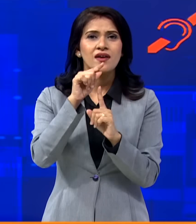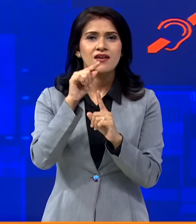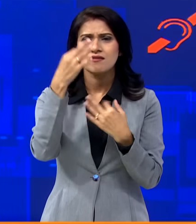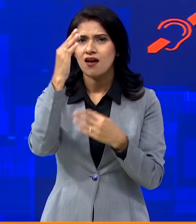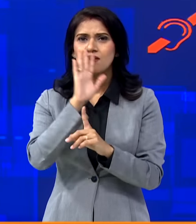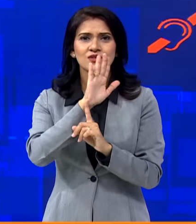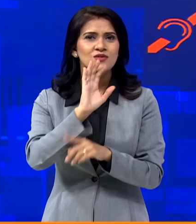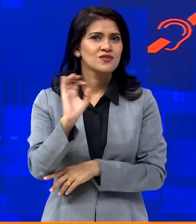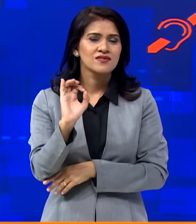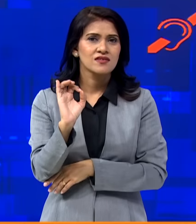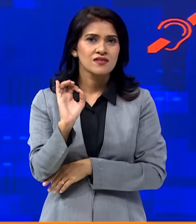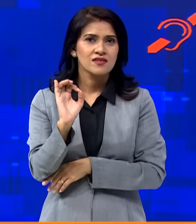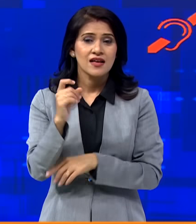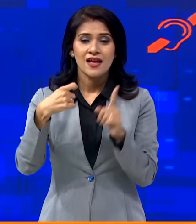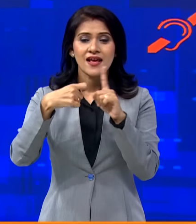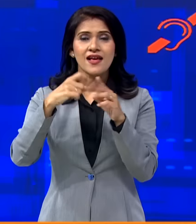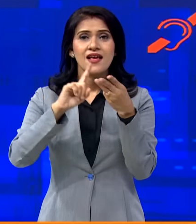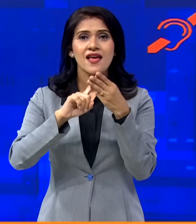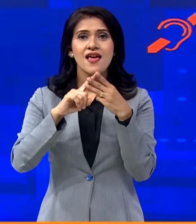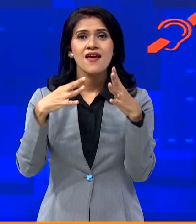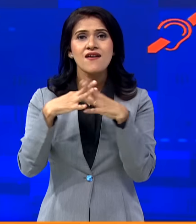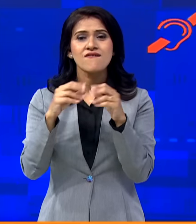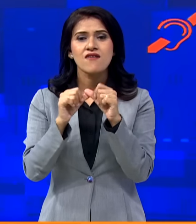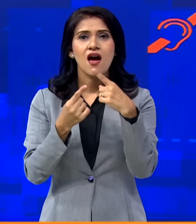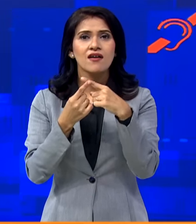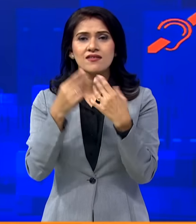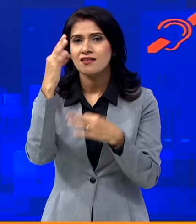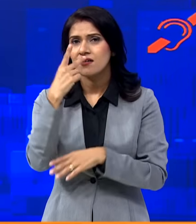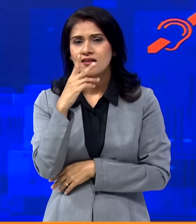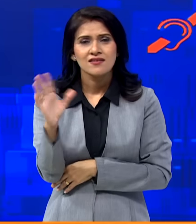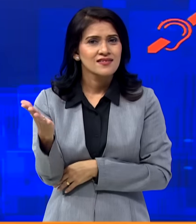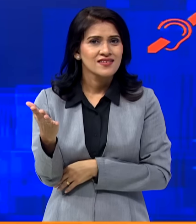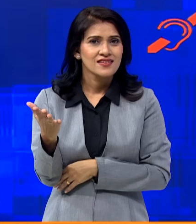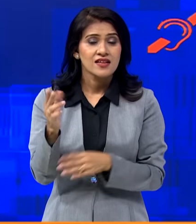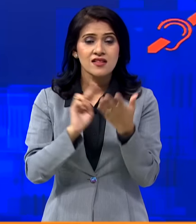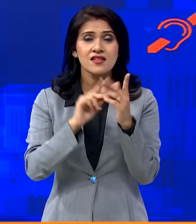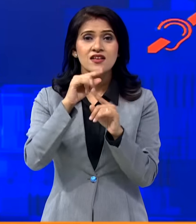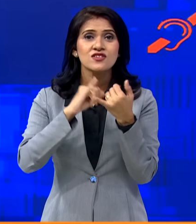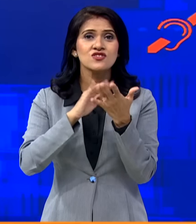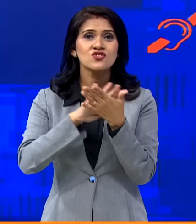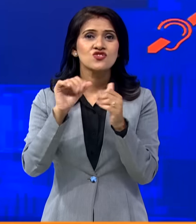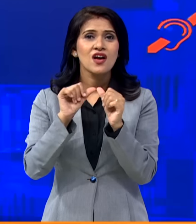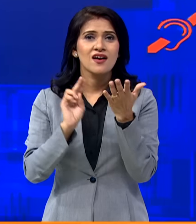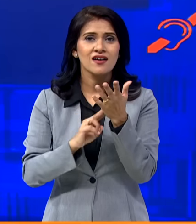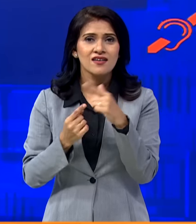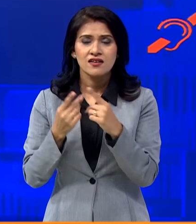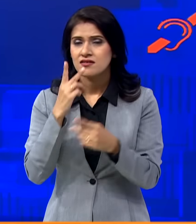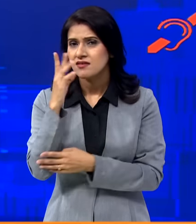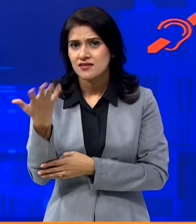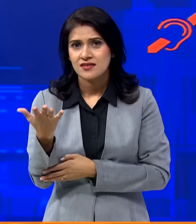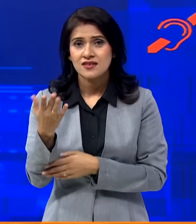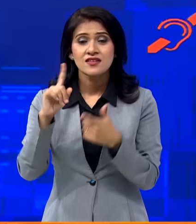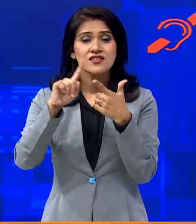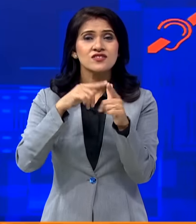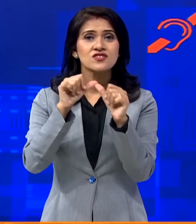उन्हें अयोध्या में केवट नाचता हुआ दिखाई नहीं देगा निषद नाचता हुआ दिखाई नहीं देगा उन्हें जटायू नाचता हुआ दिखाई नहीं देगा